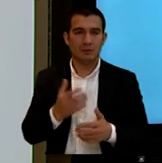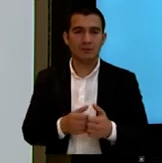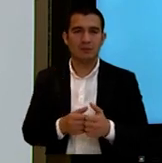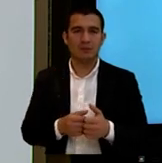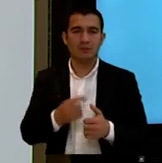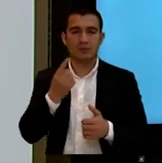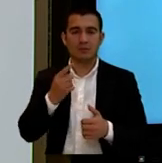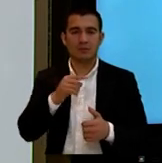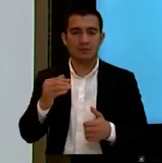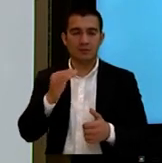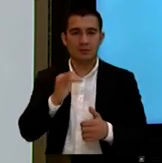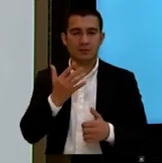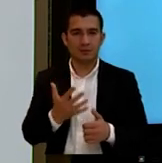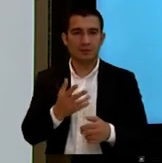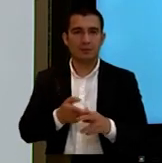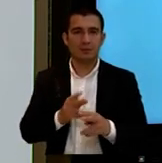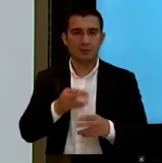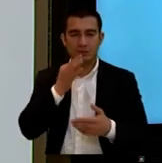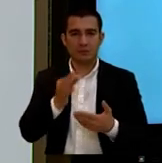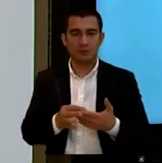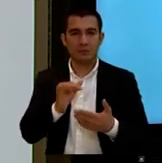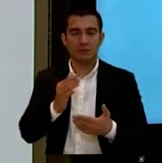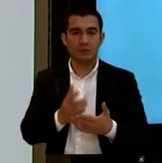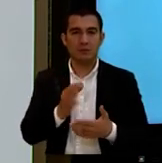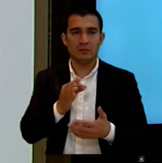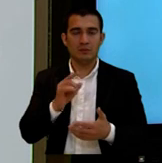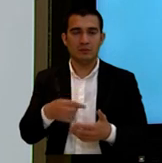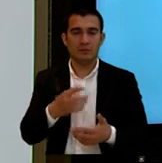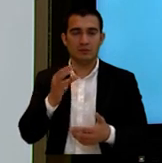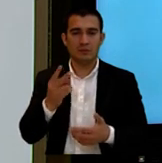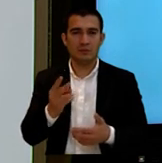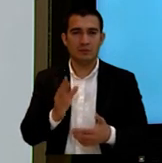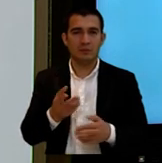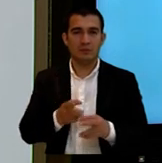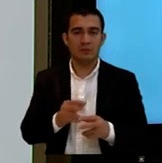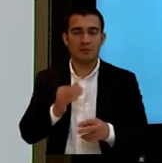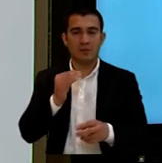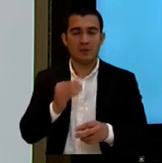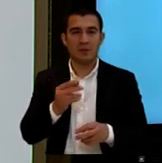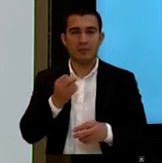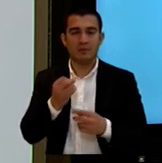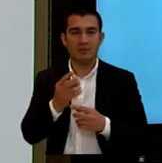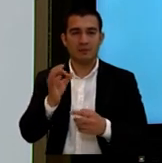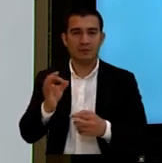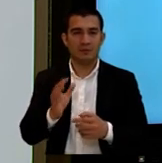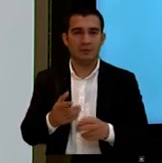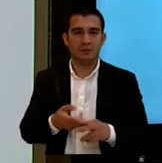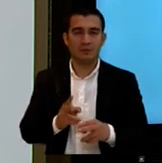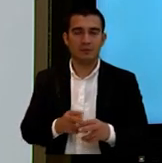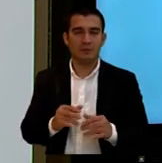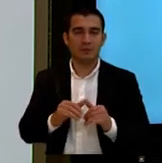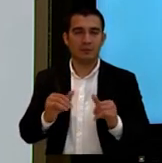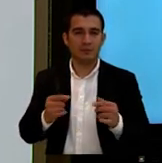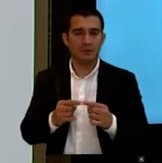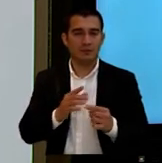1 taqsim 5 bo'ladi va javobimiz 0.12 ga teng. 0.12 ni jadvaldan ko'rib, fini 12 gradusga